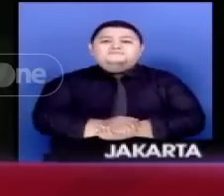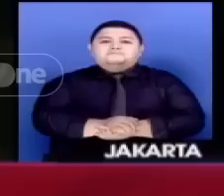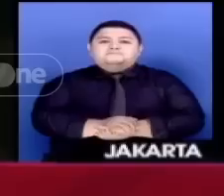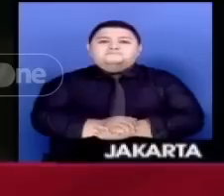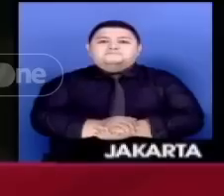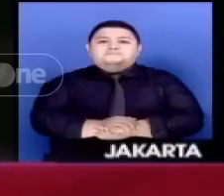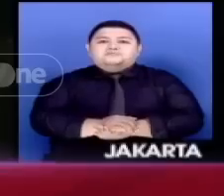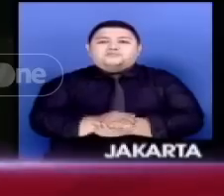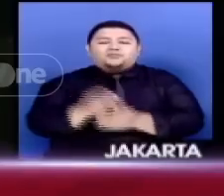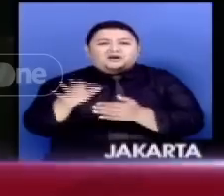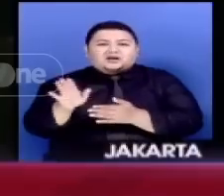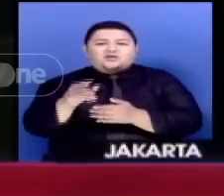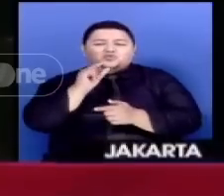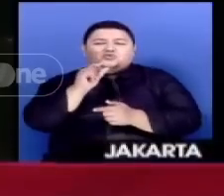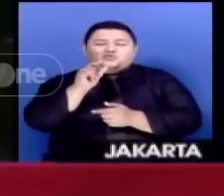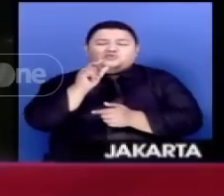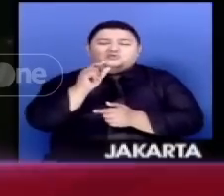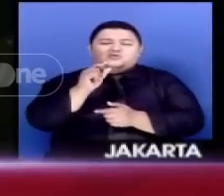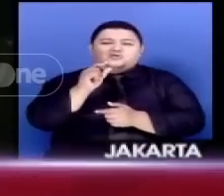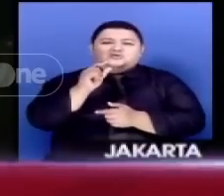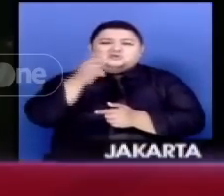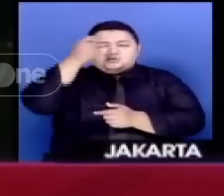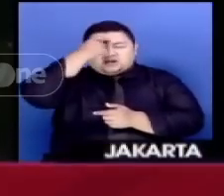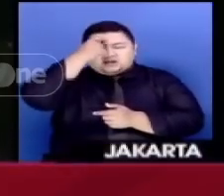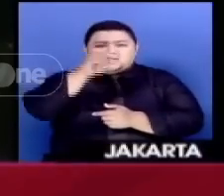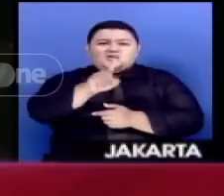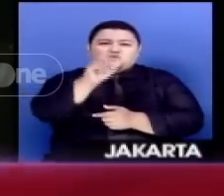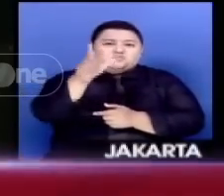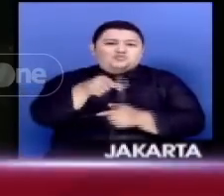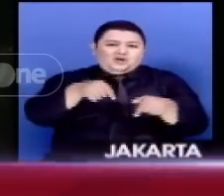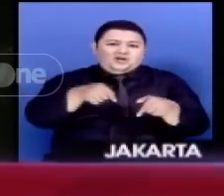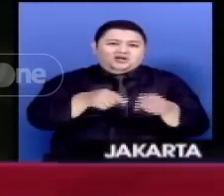Sempat sakit 1 bulan ya, sempat dirawat di rumah sakit